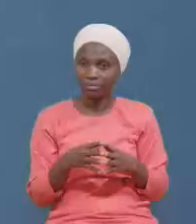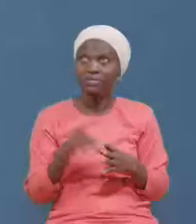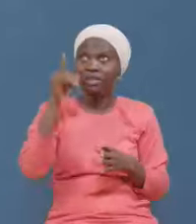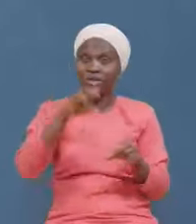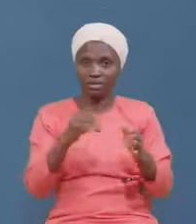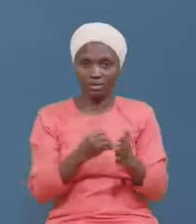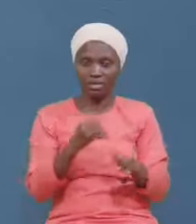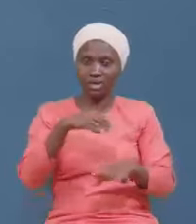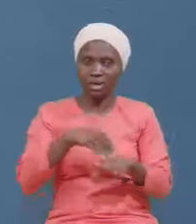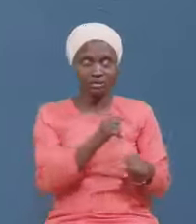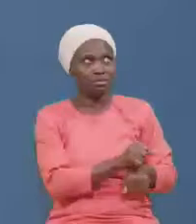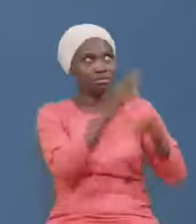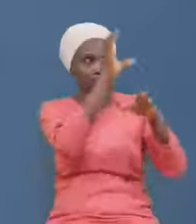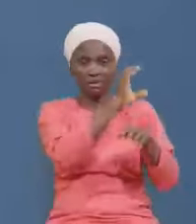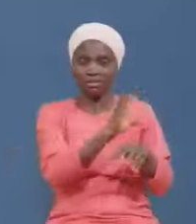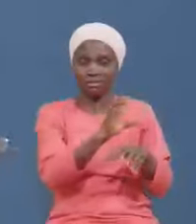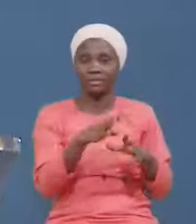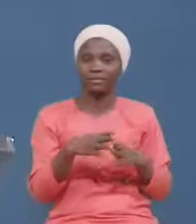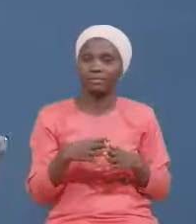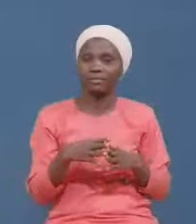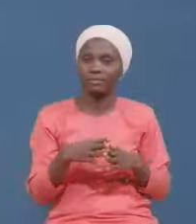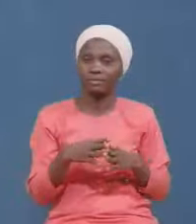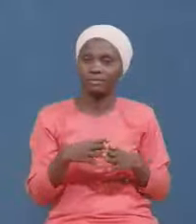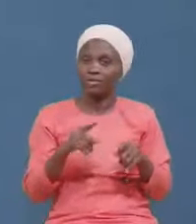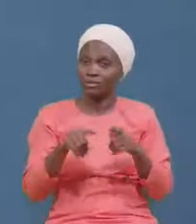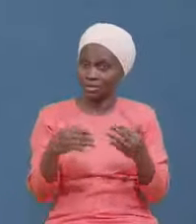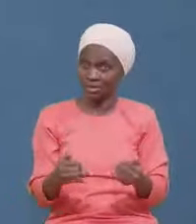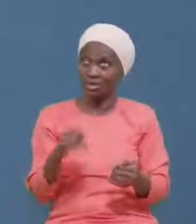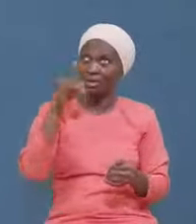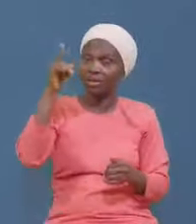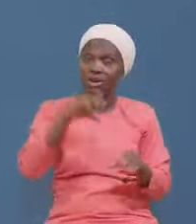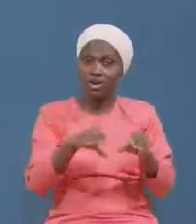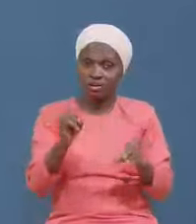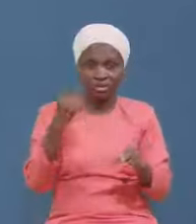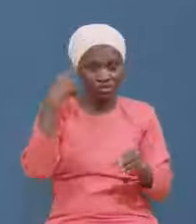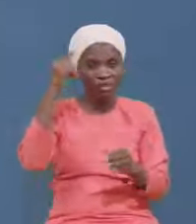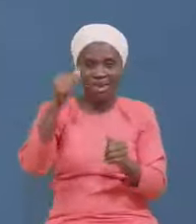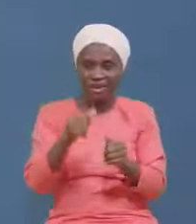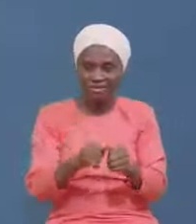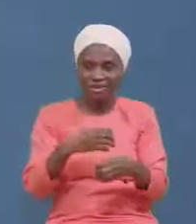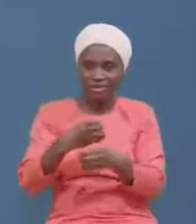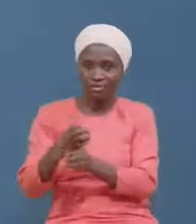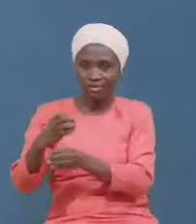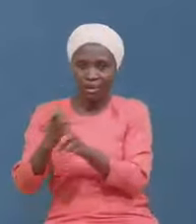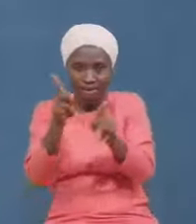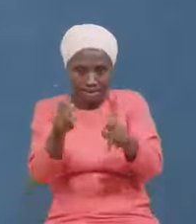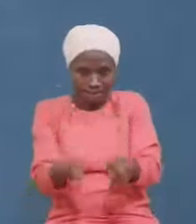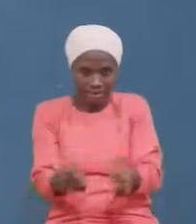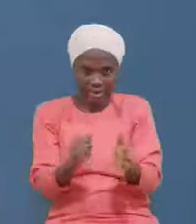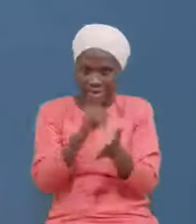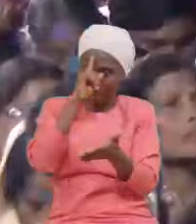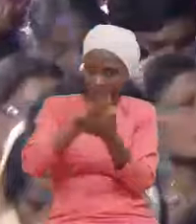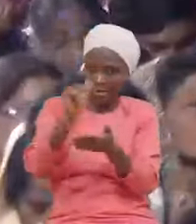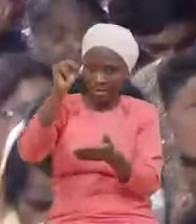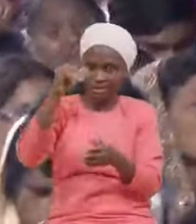at Calvary. ఆయన దాన్ని కలువరి శిలువలో చేశారు. Now he does it for every creature that believes in